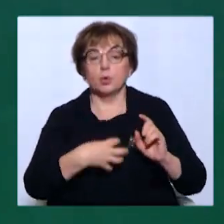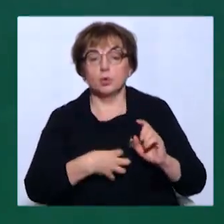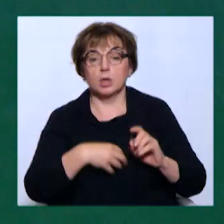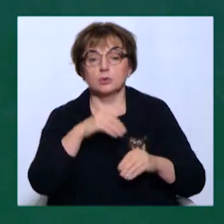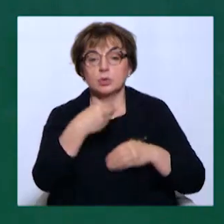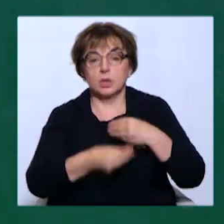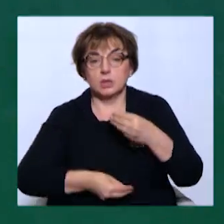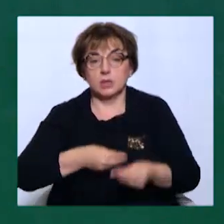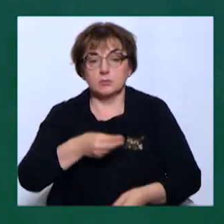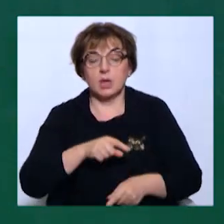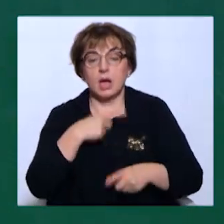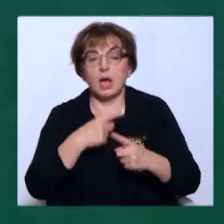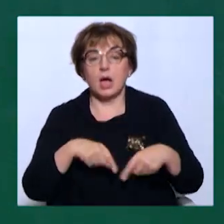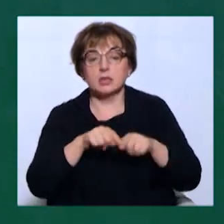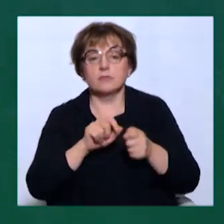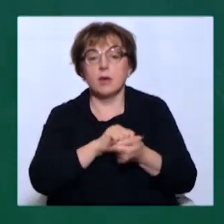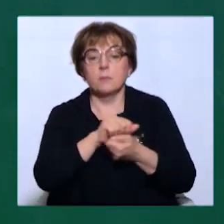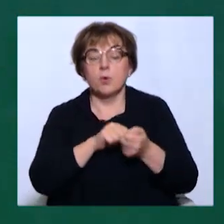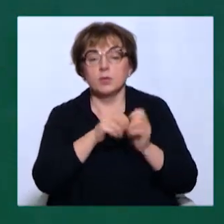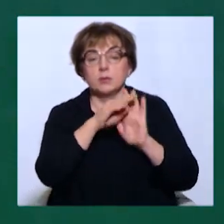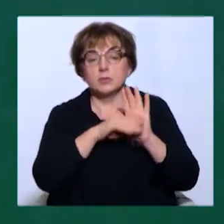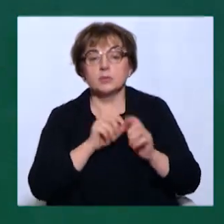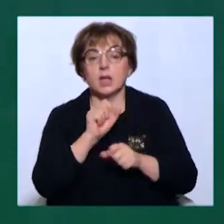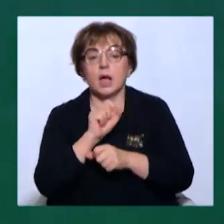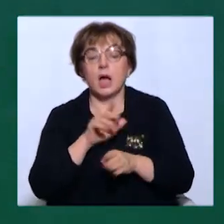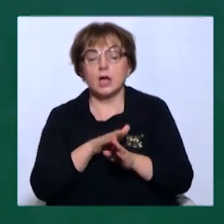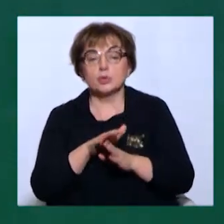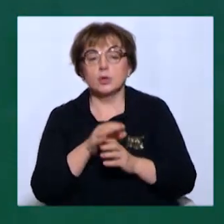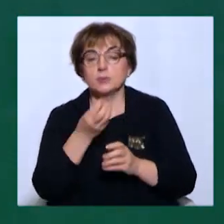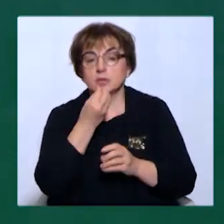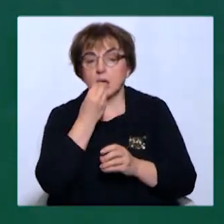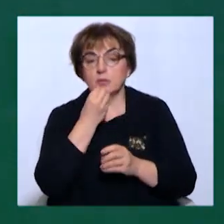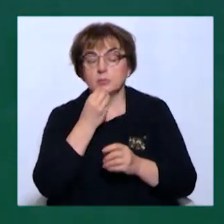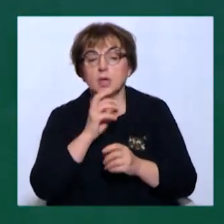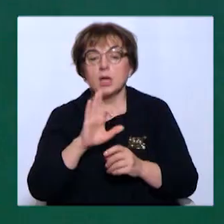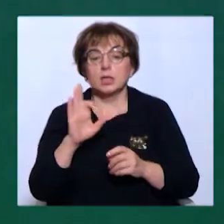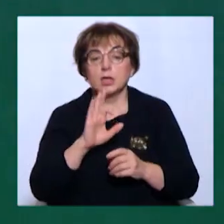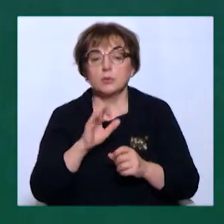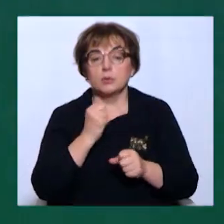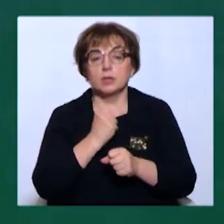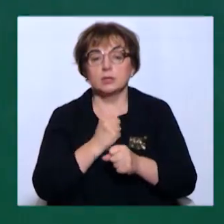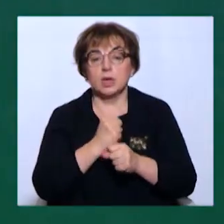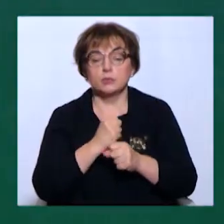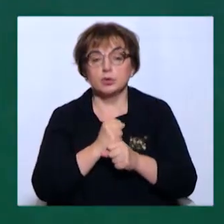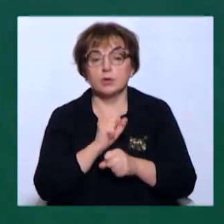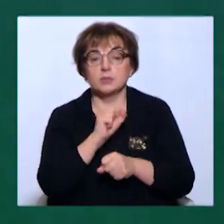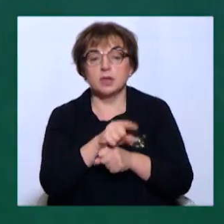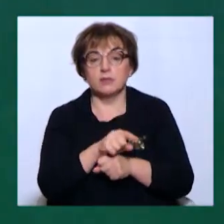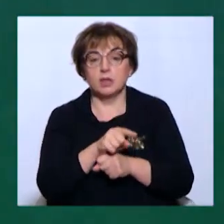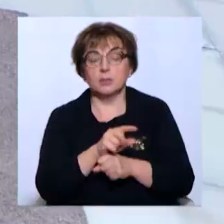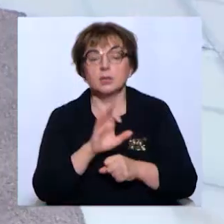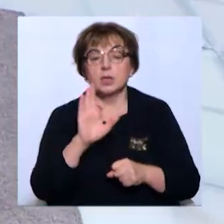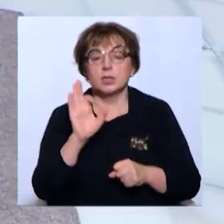ორგანოში. ასევე მომნელებელი სისტემა ასრულებს საკვების ქიმიურად დამუშავების ფუნქციას.